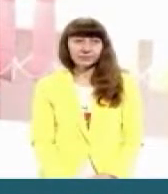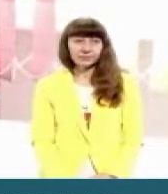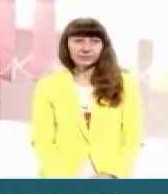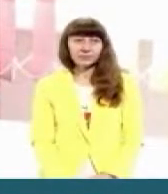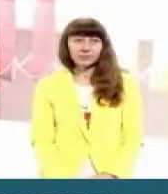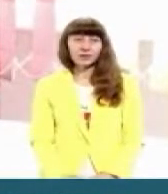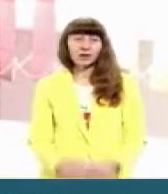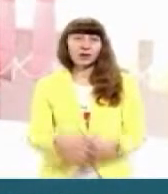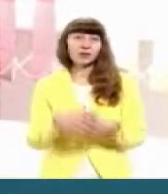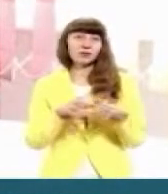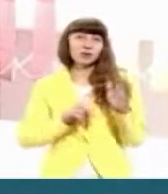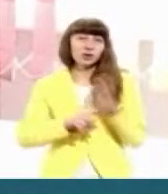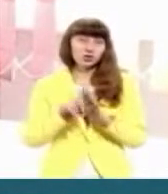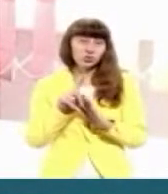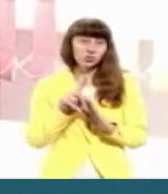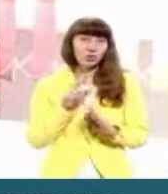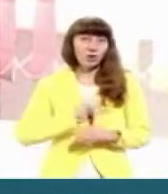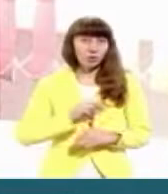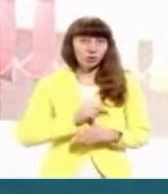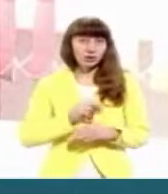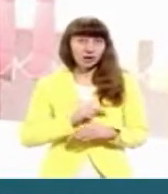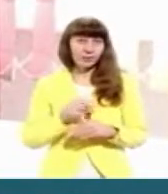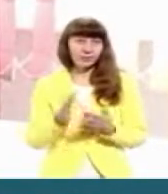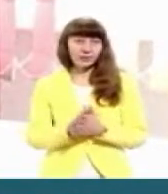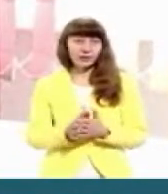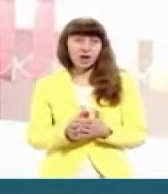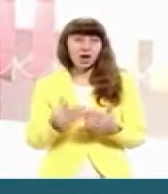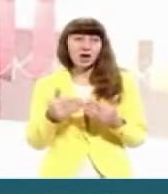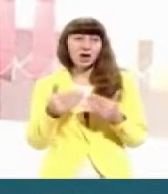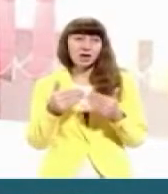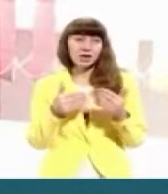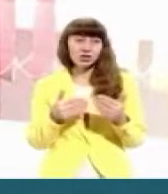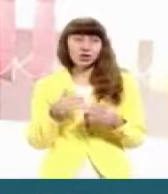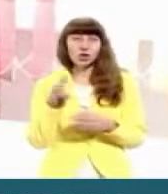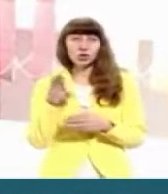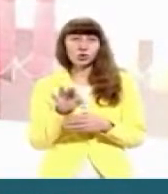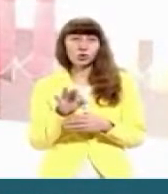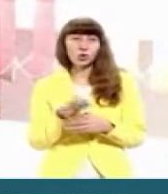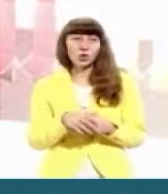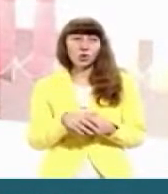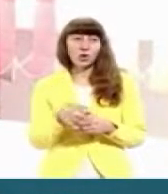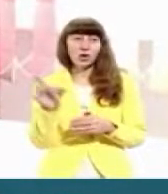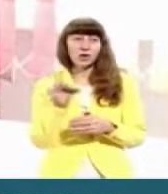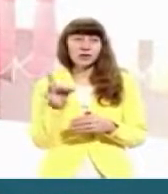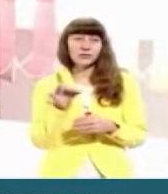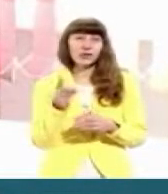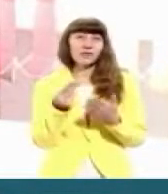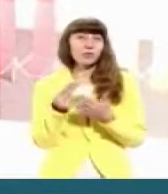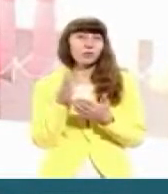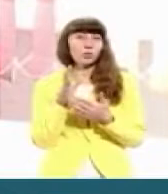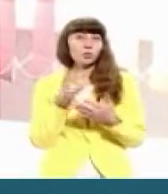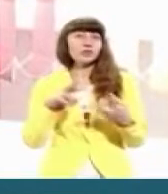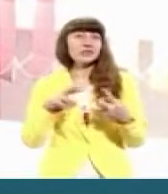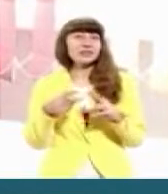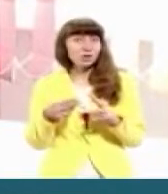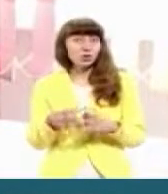возобновят трудовую деятельность в период получения социальной выплаты из государственного фонда социального страхования, то размер выплаты будет пересчитан по